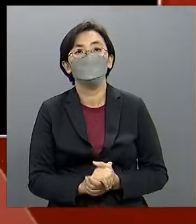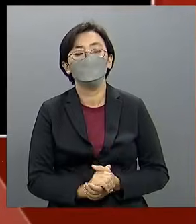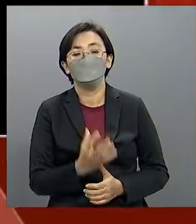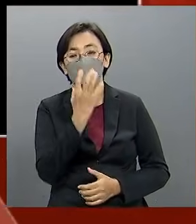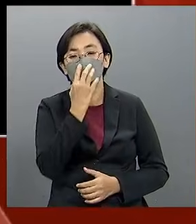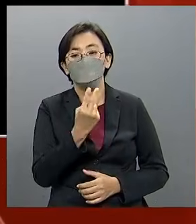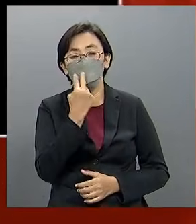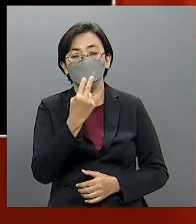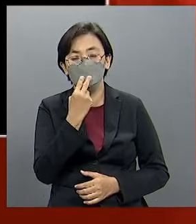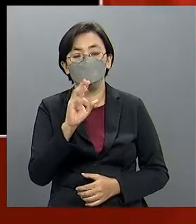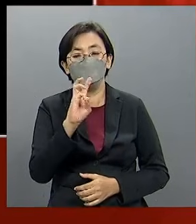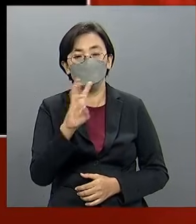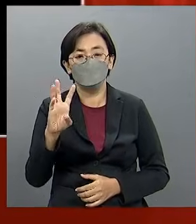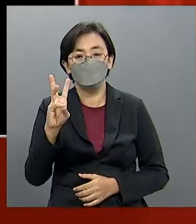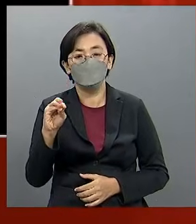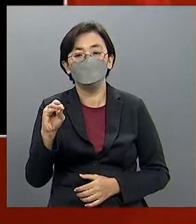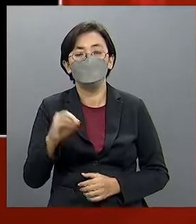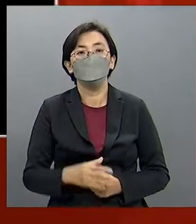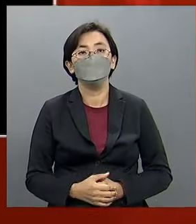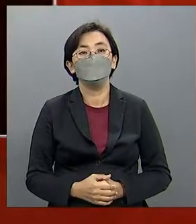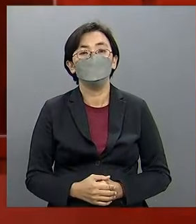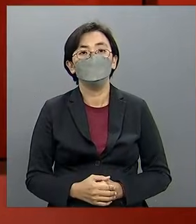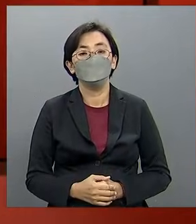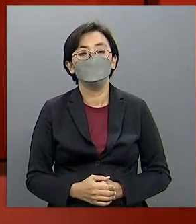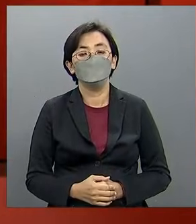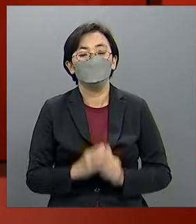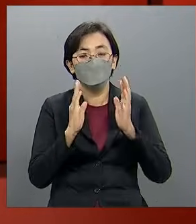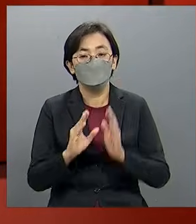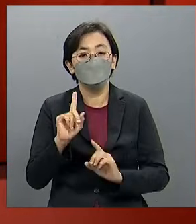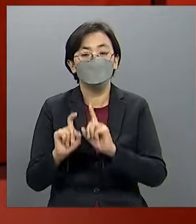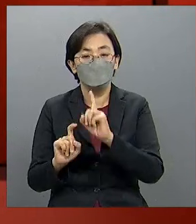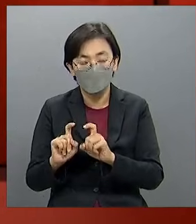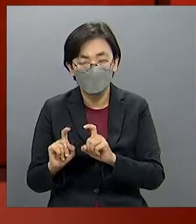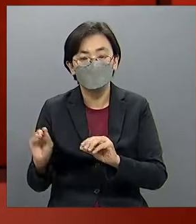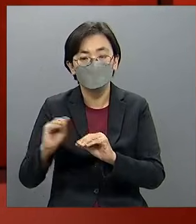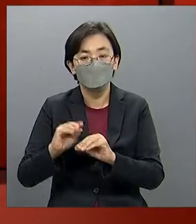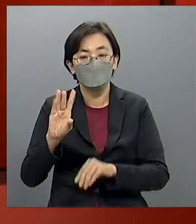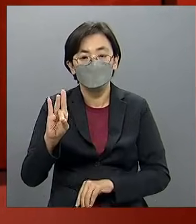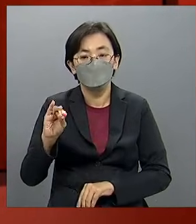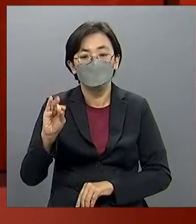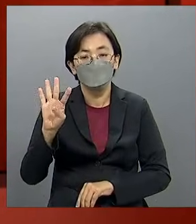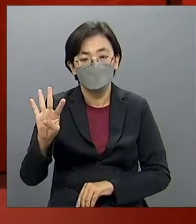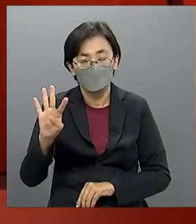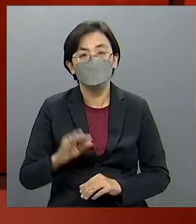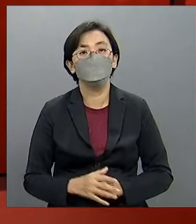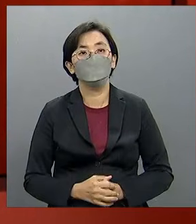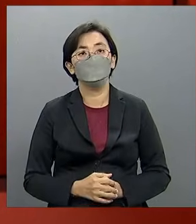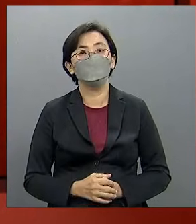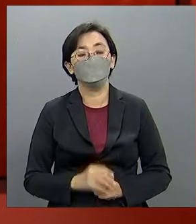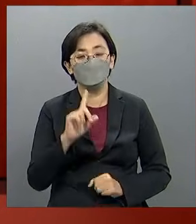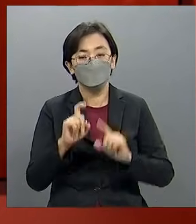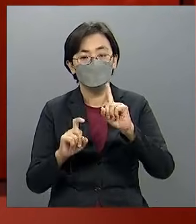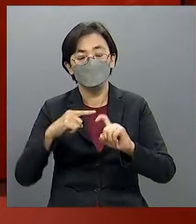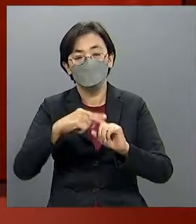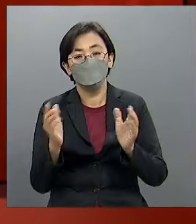จอีก660คนขณะเดียวกันมีรายงานผู้เสียชีวิตเพิ่มอีก84คนค่ะจำนวนผู้เสียชีวิตสะสมตอน